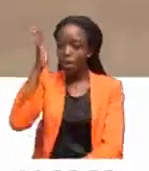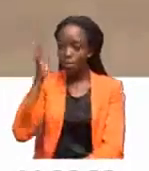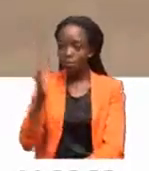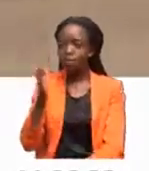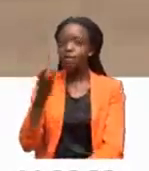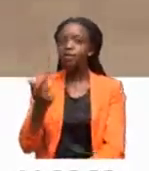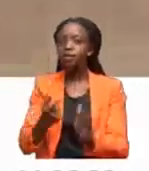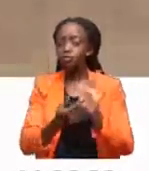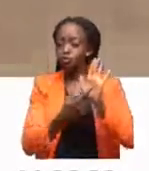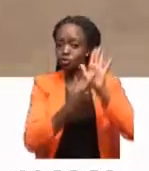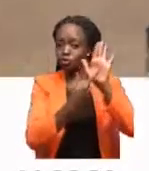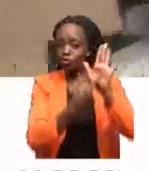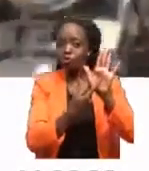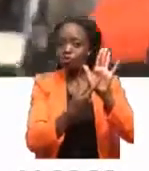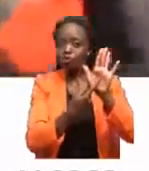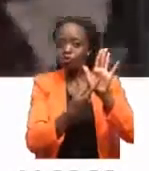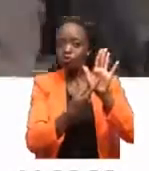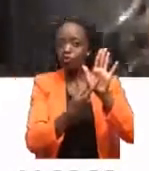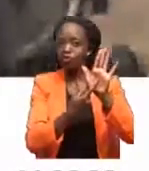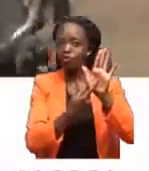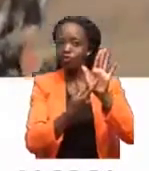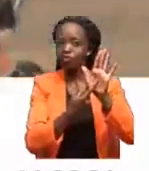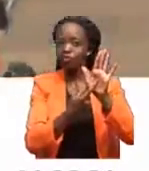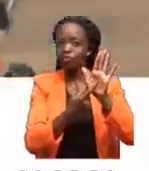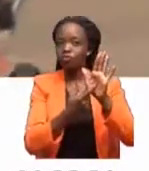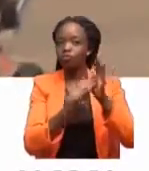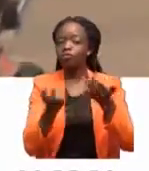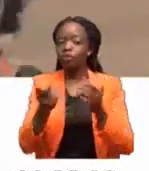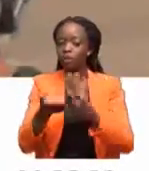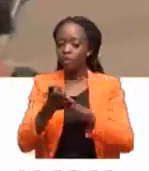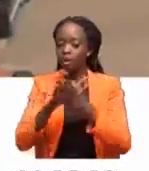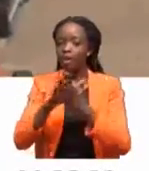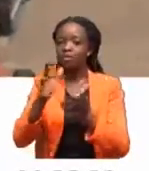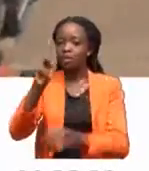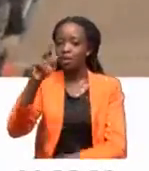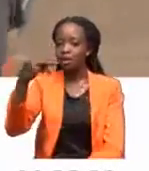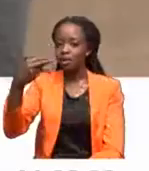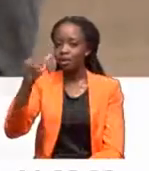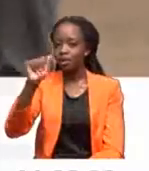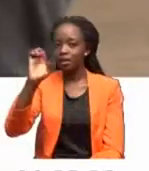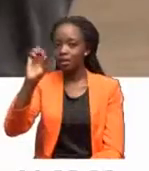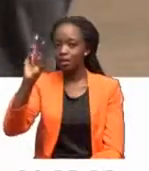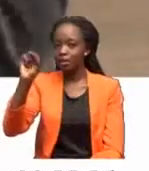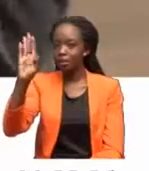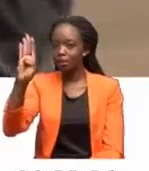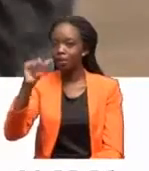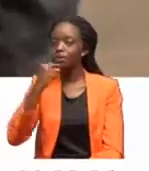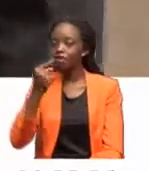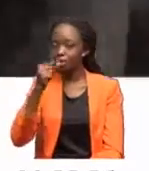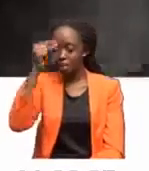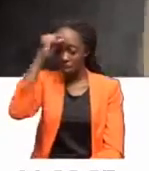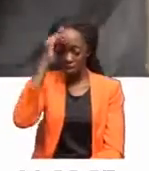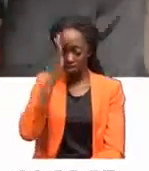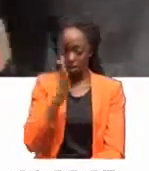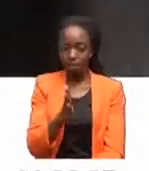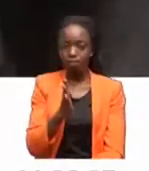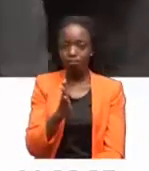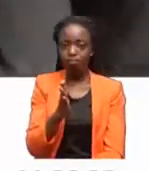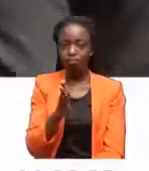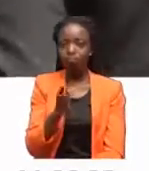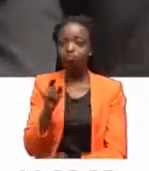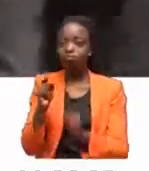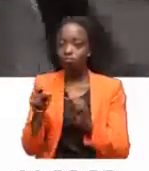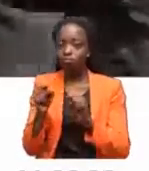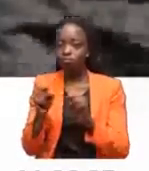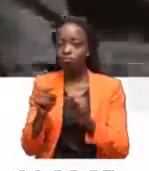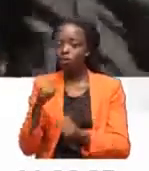kibao kibao alimaarufu Khaemba Sibia. Kibao macho kilikuwa kinashiria kuwa gavana Khaemba ndiye